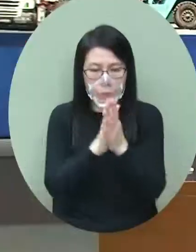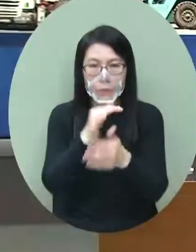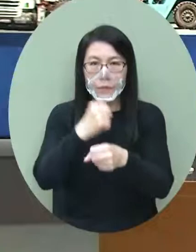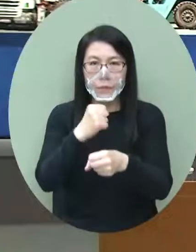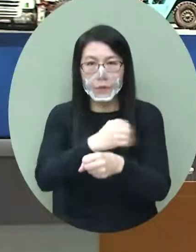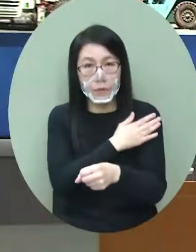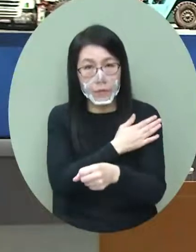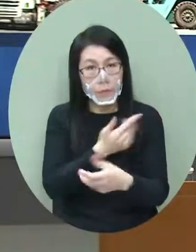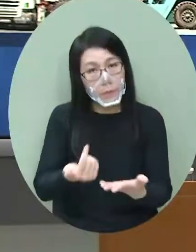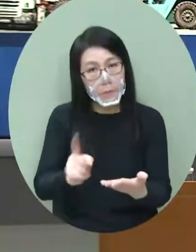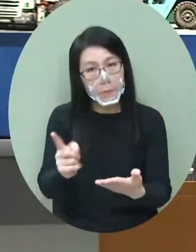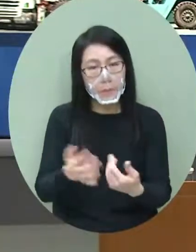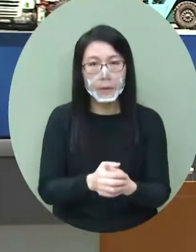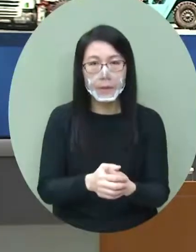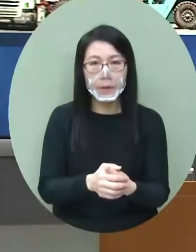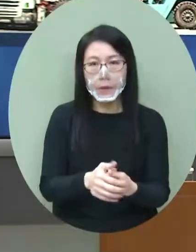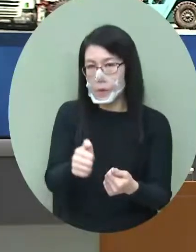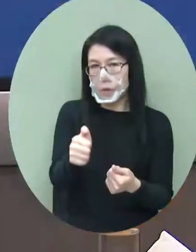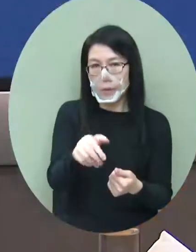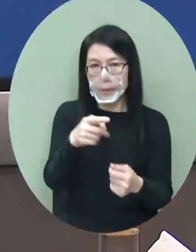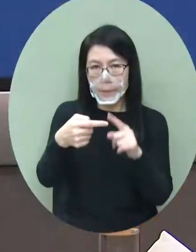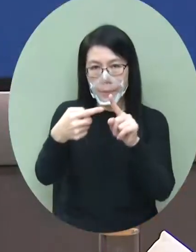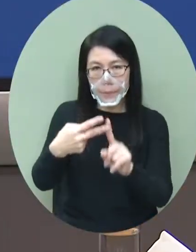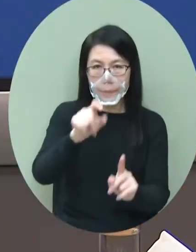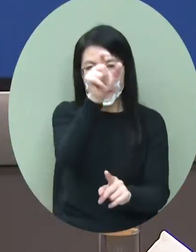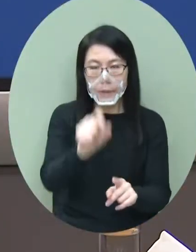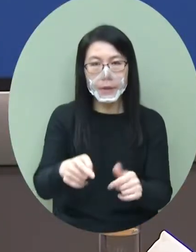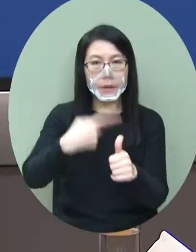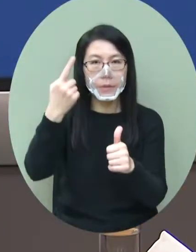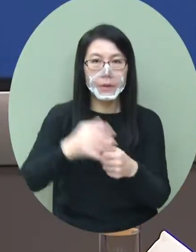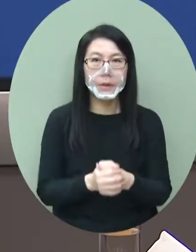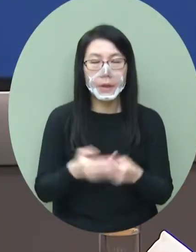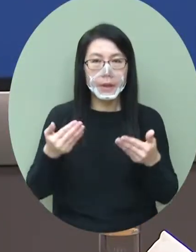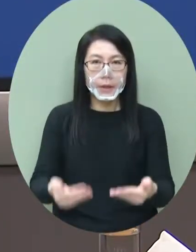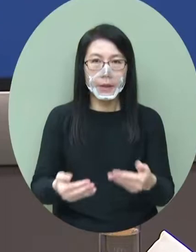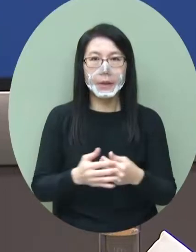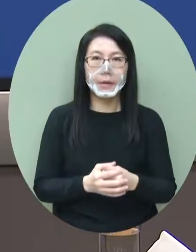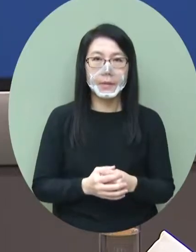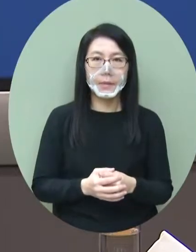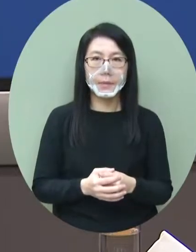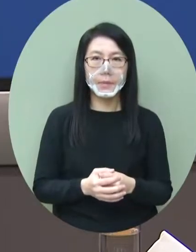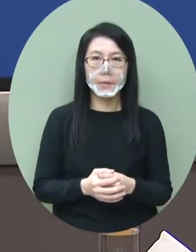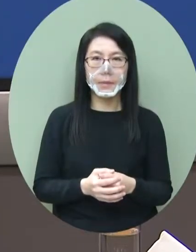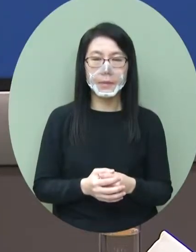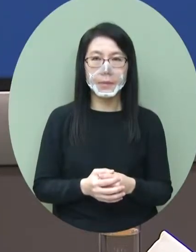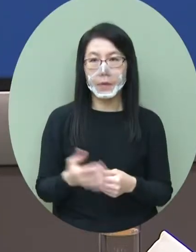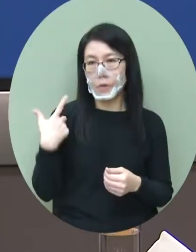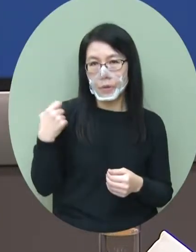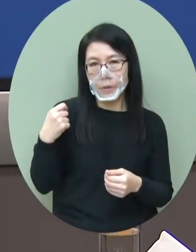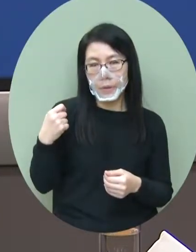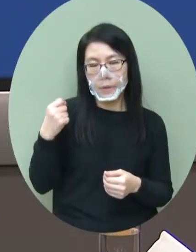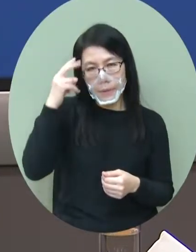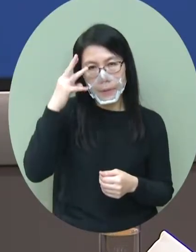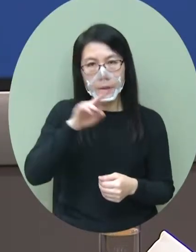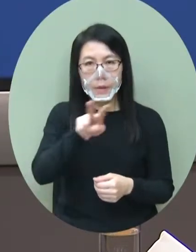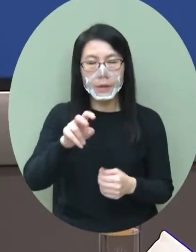谢谢2个问题。首先，这个目前好像最近几天我们看到，这个